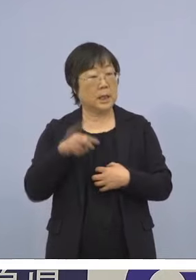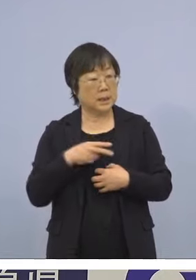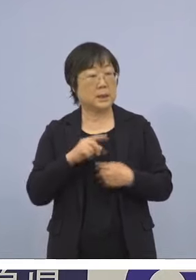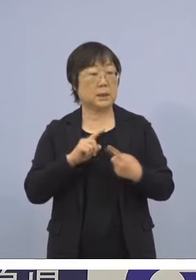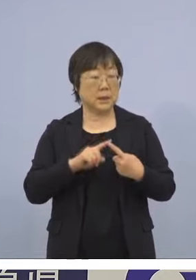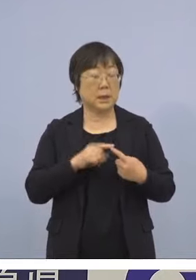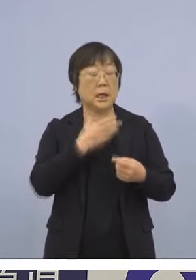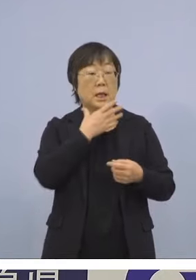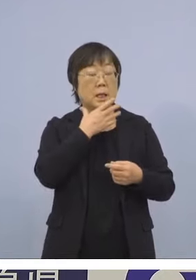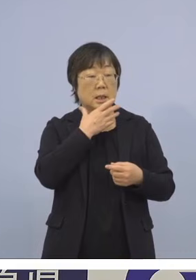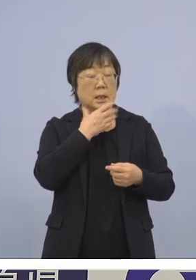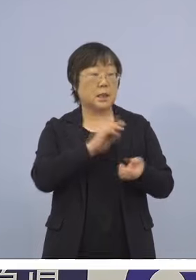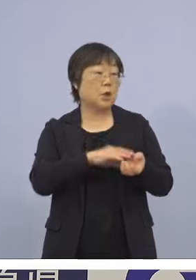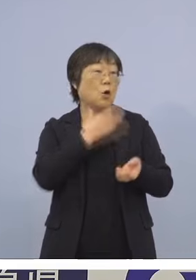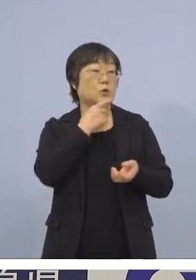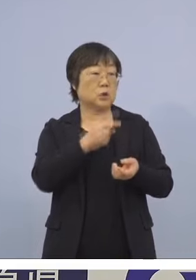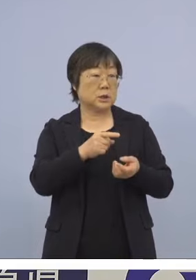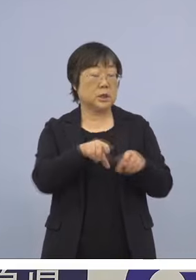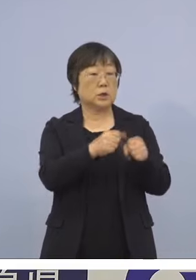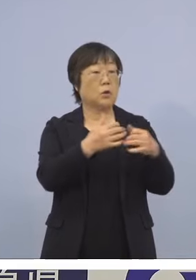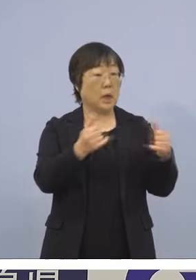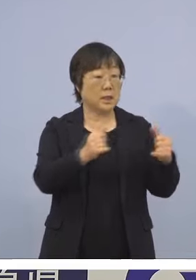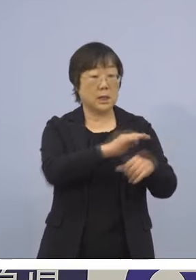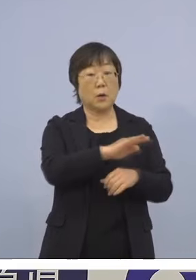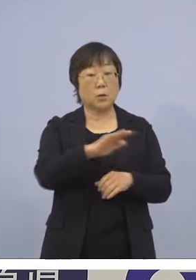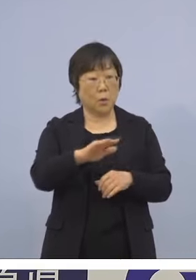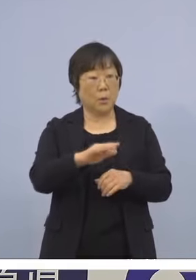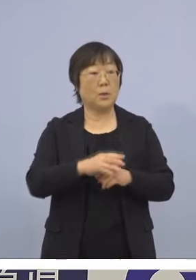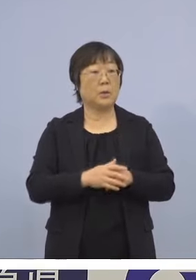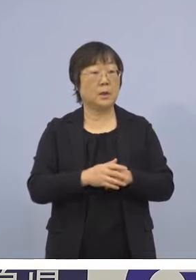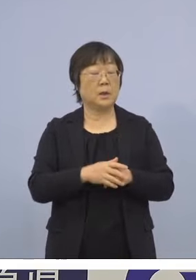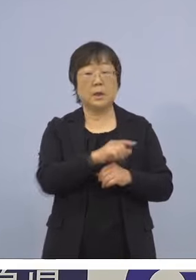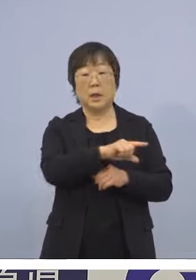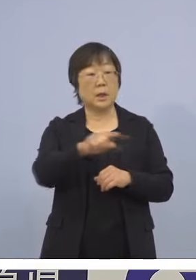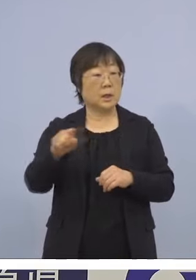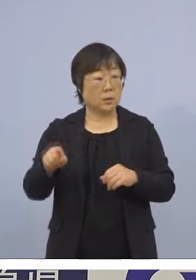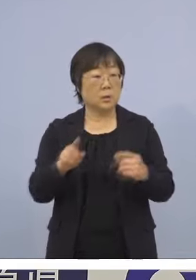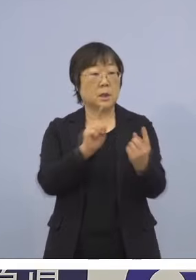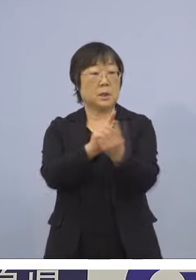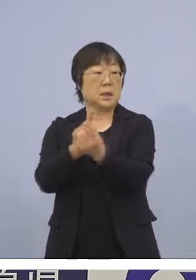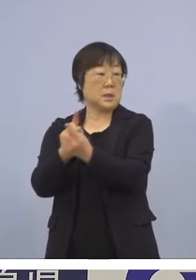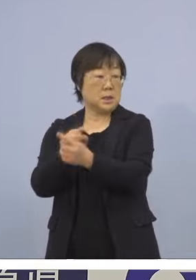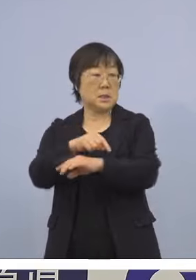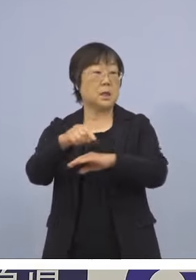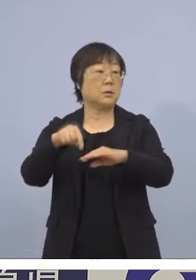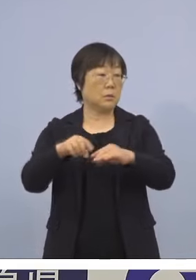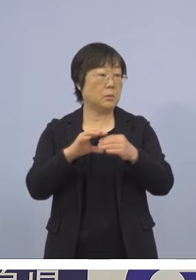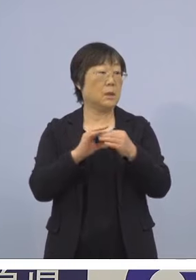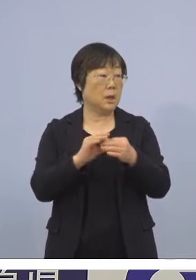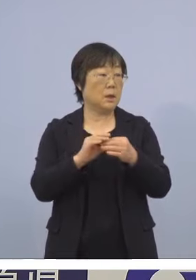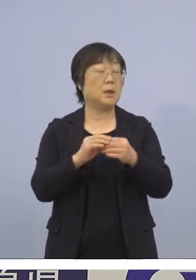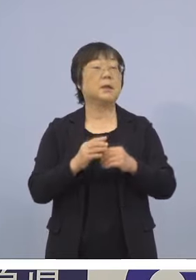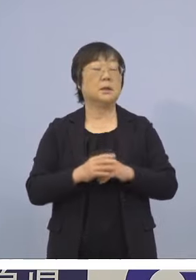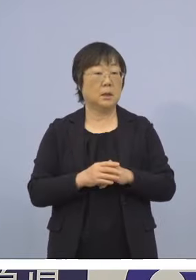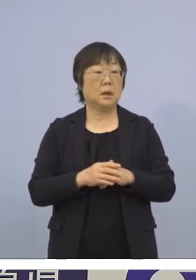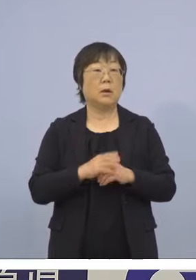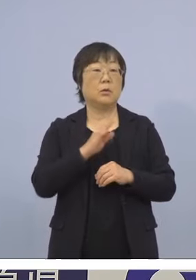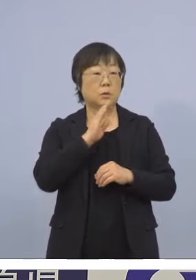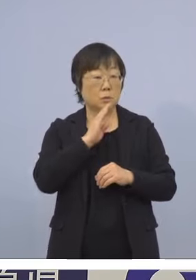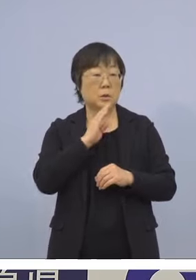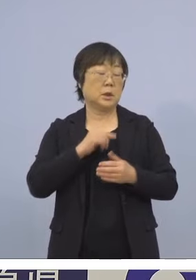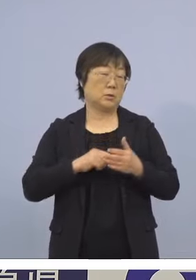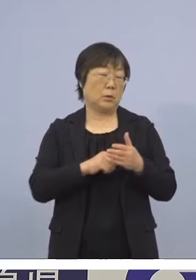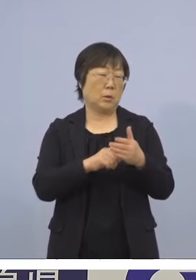福祉、介護、障害者、そして子ども、こういった対策はですね、まあ、これこそまた本当に地味